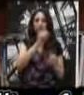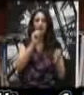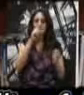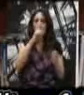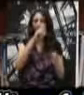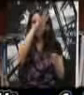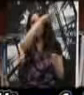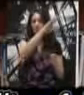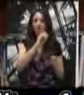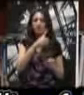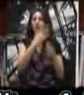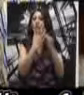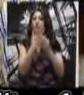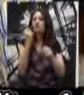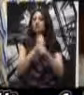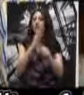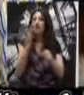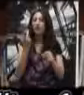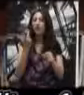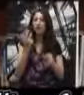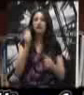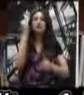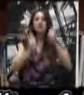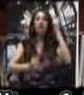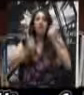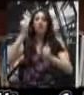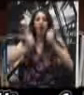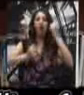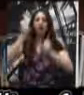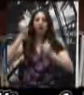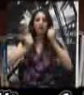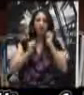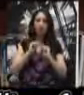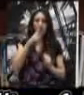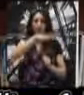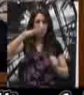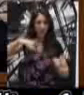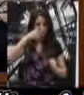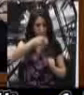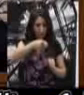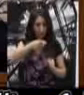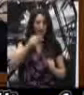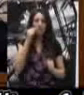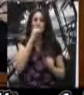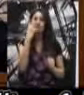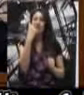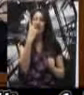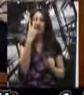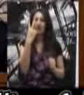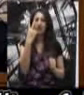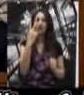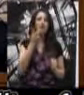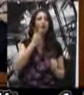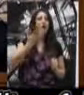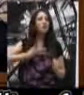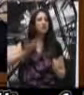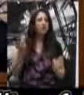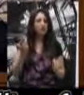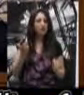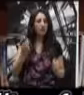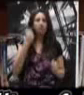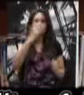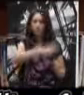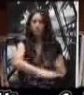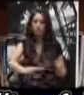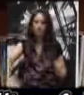حميد. وجوزك بيشتغل ايه؟ سواق. عندك عيال؟ عندي بنتين. عندهم قد